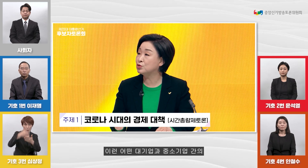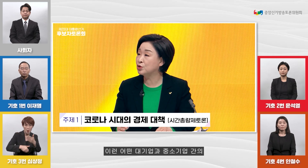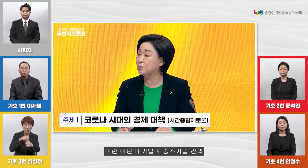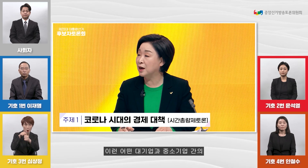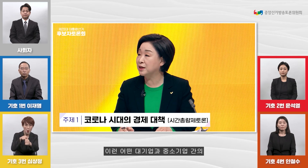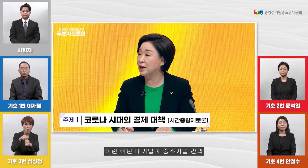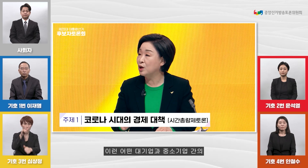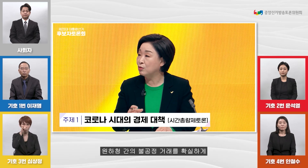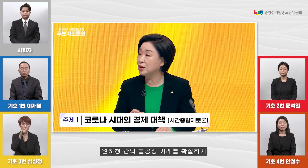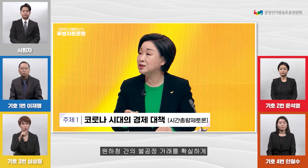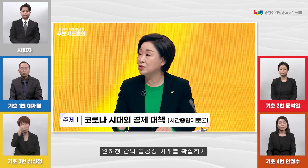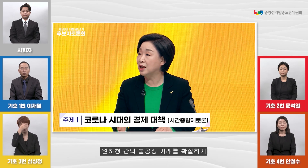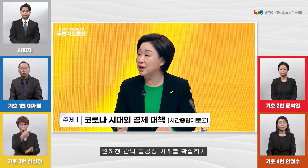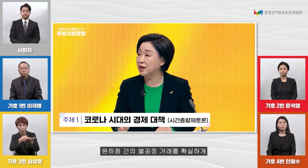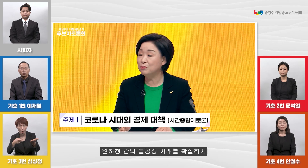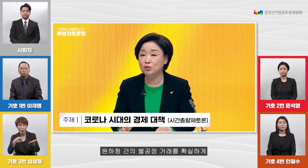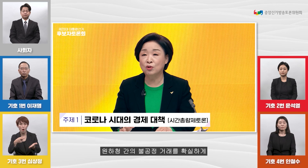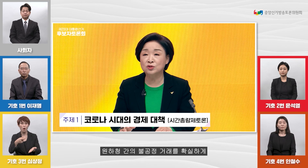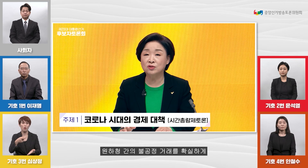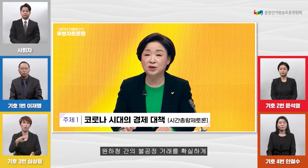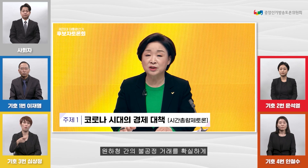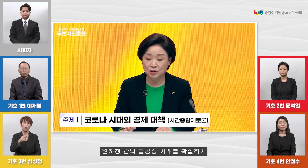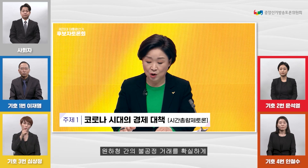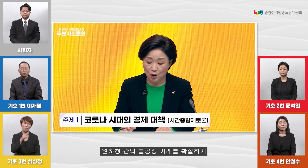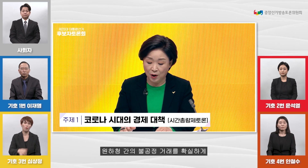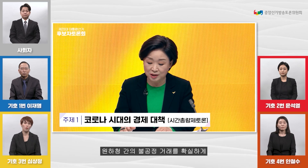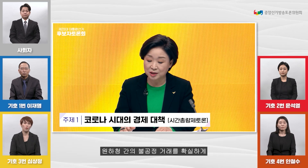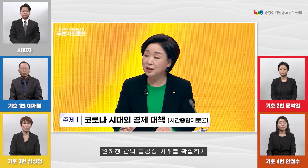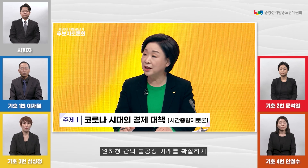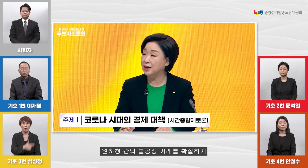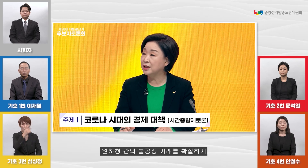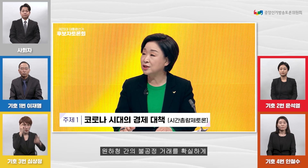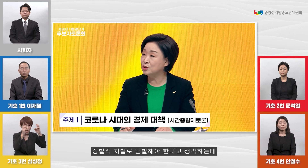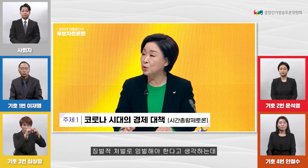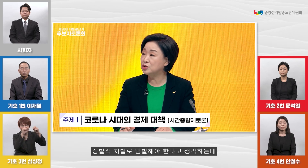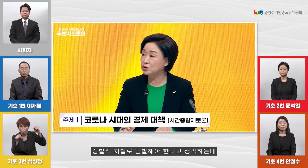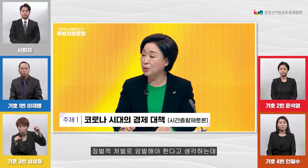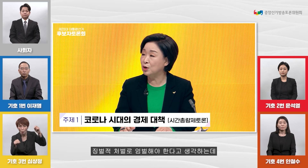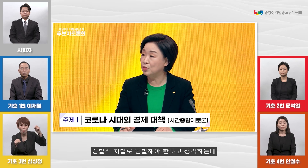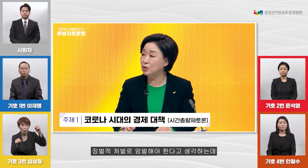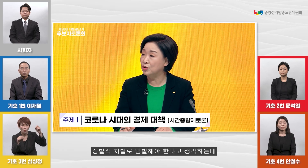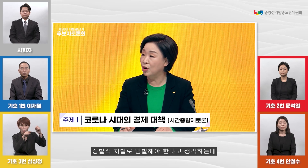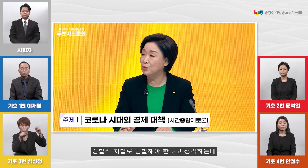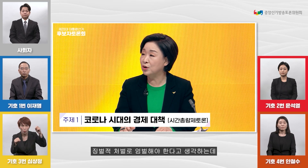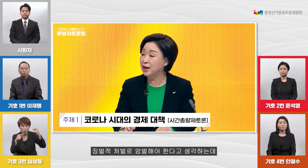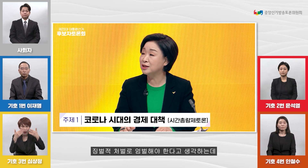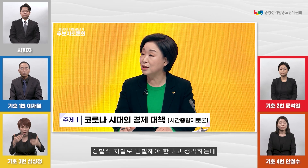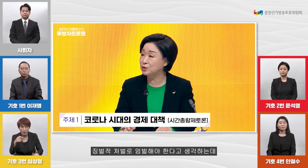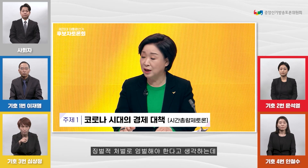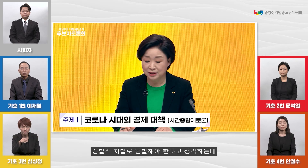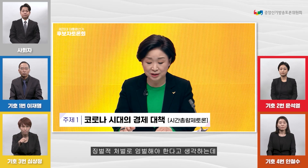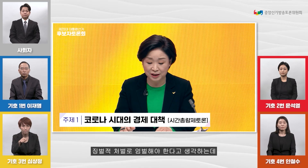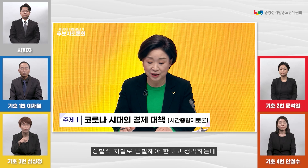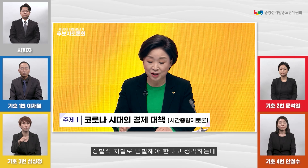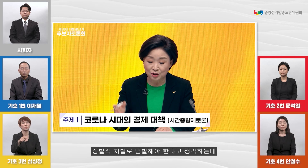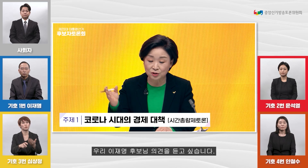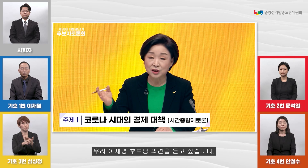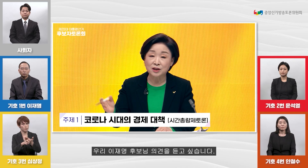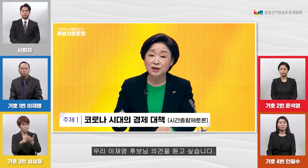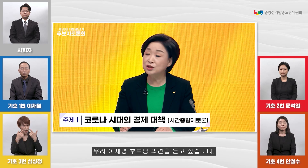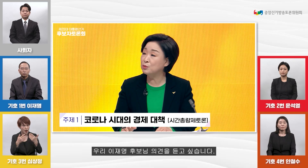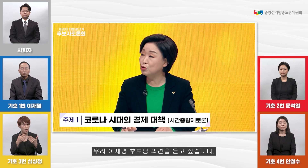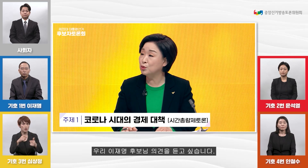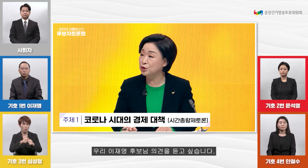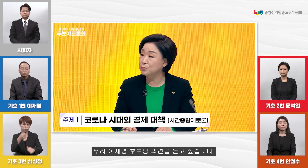대기업과 중소기업 간에 원하청 간에 불공정 거래를 확실하게 징벌적 처벌로 엄벌해야 된다고 생각하는데